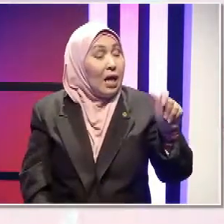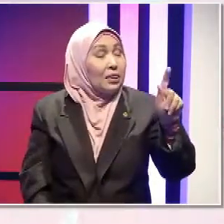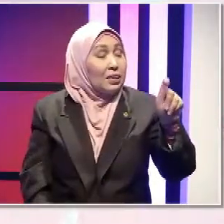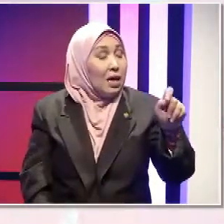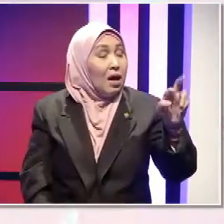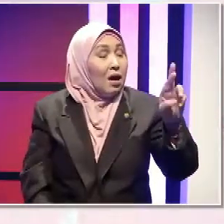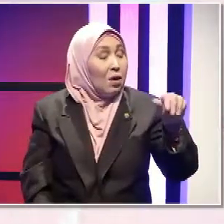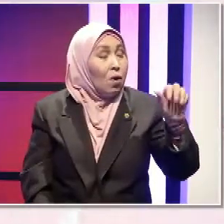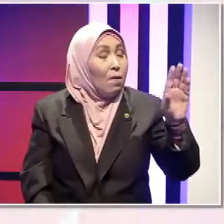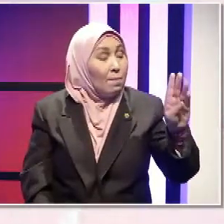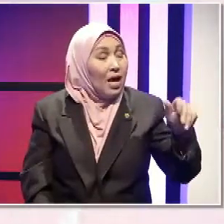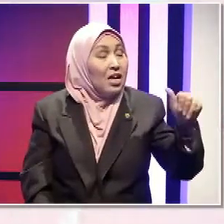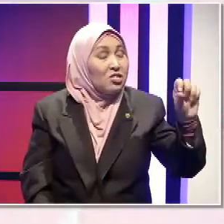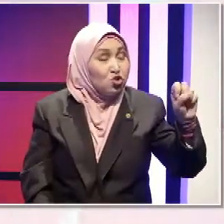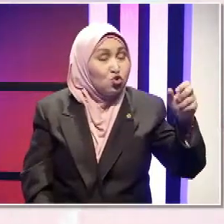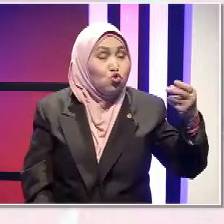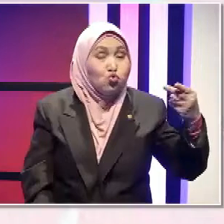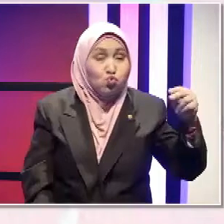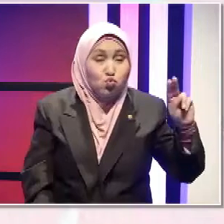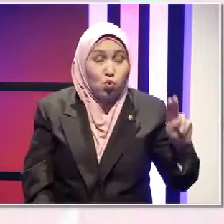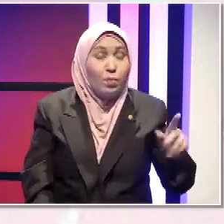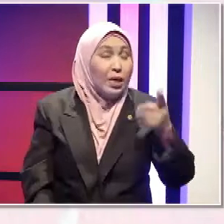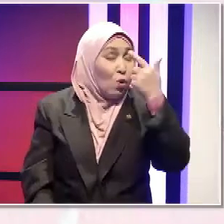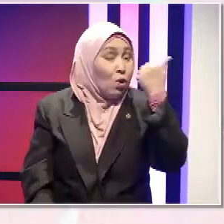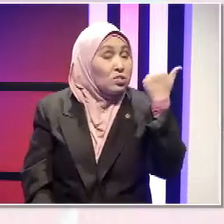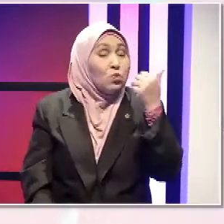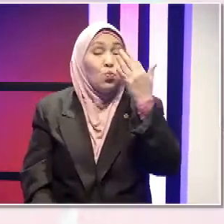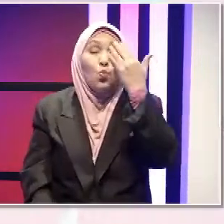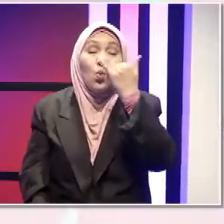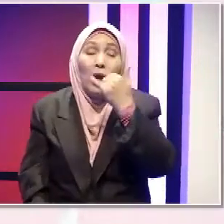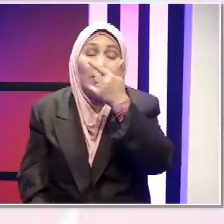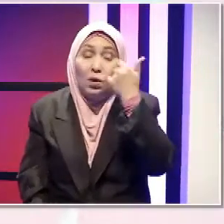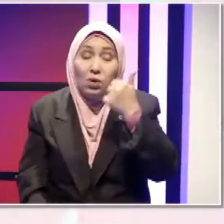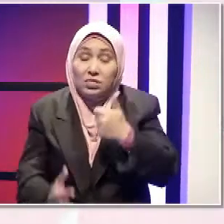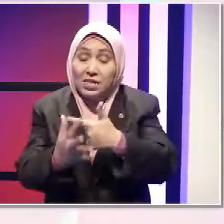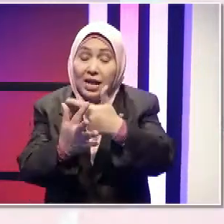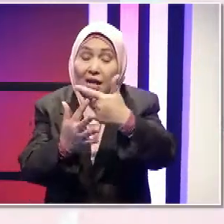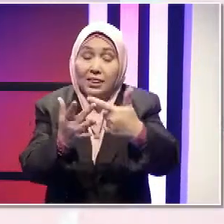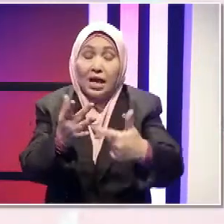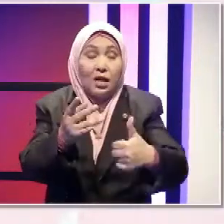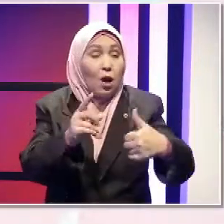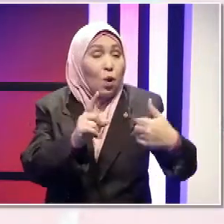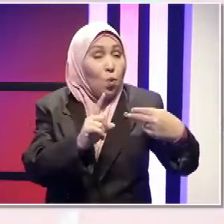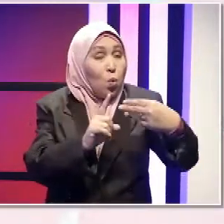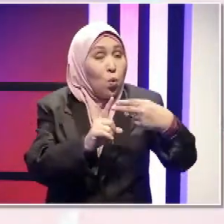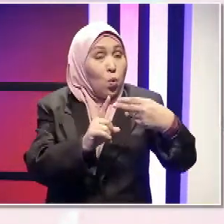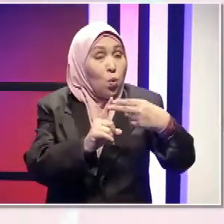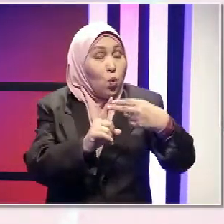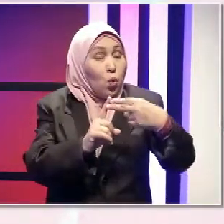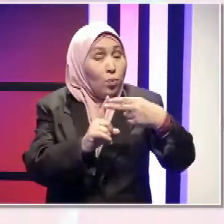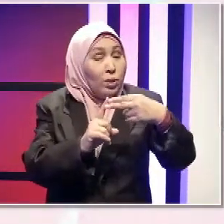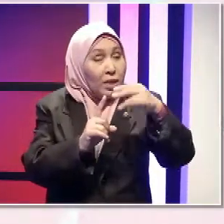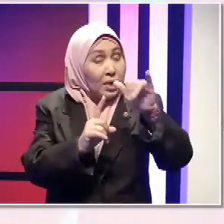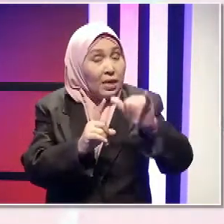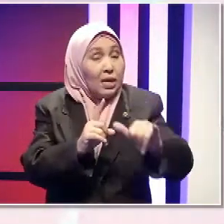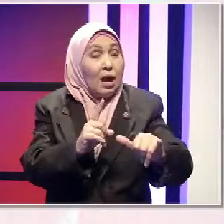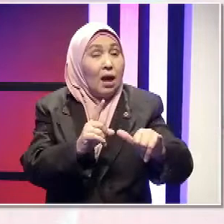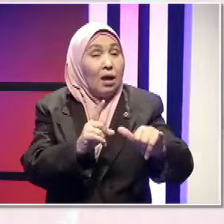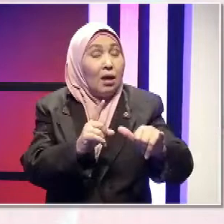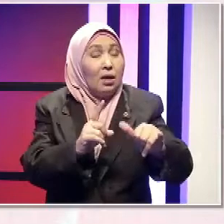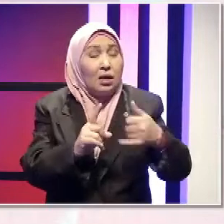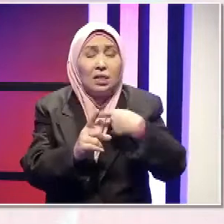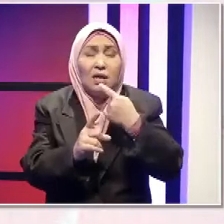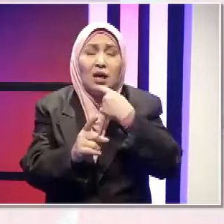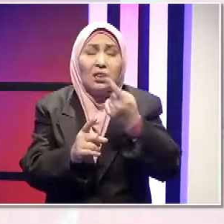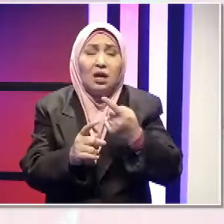perlu kita meskipun ataupun hati dikasih tugas diantara huruf-huruf yang ringan ataupun kita